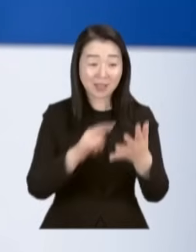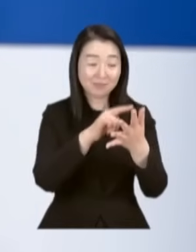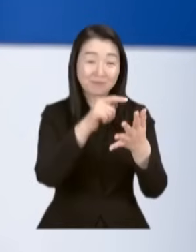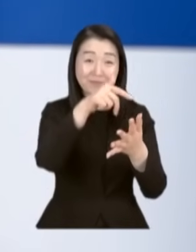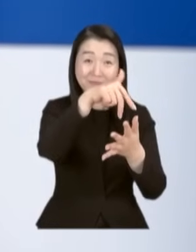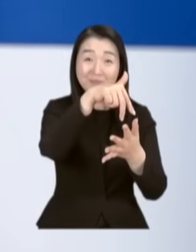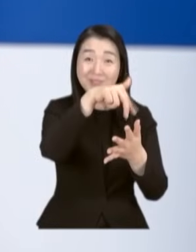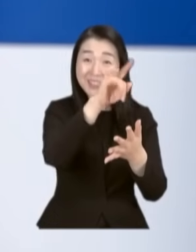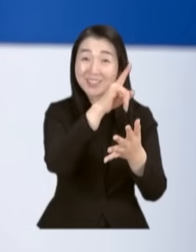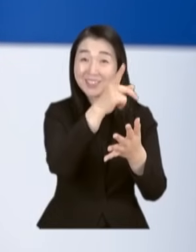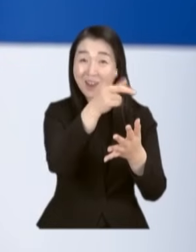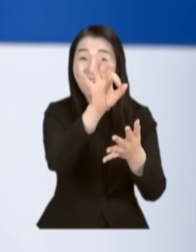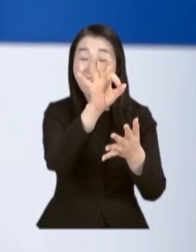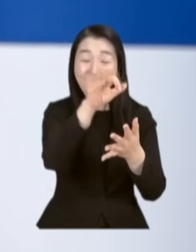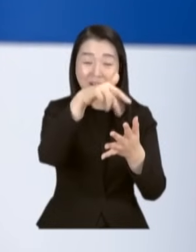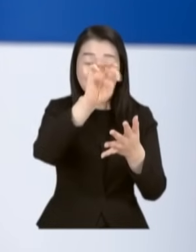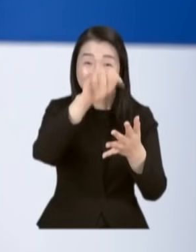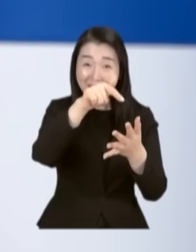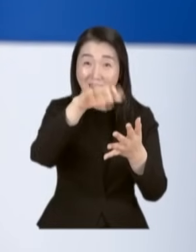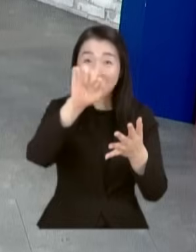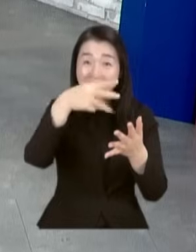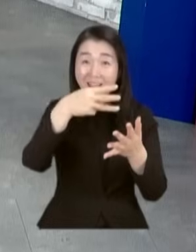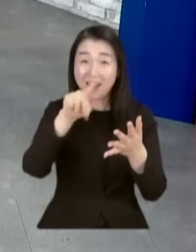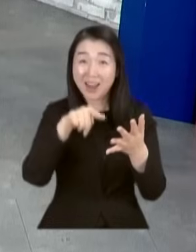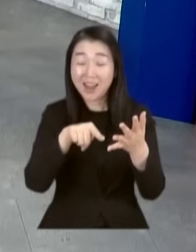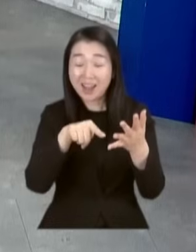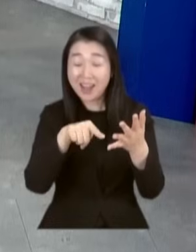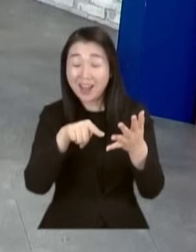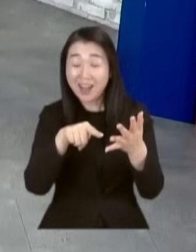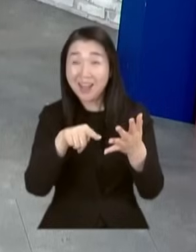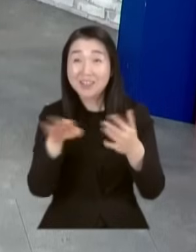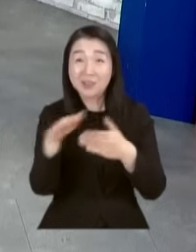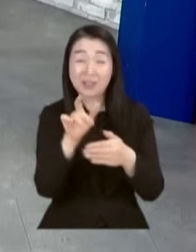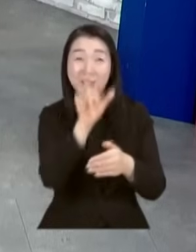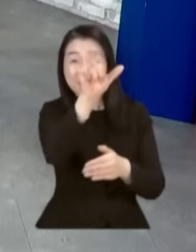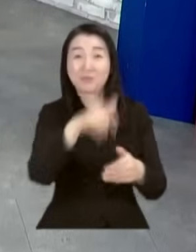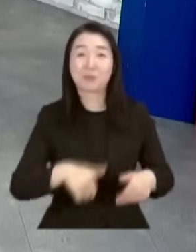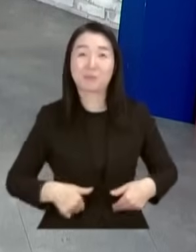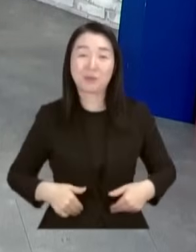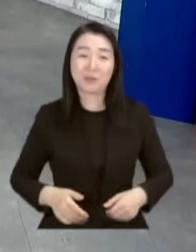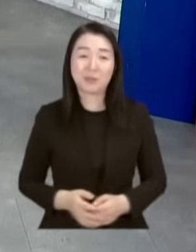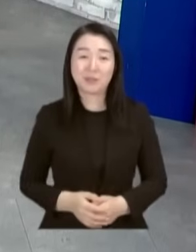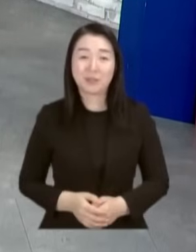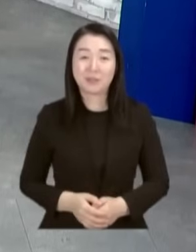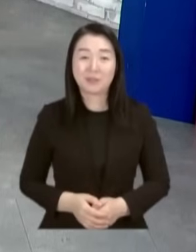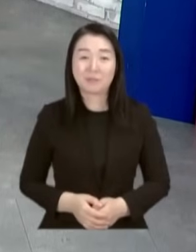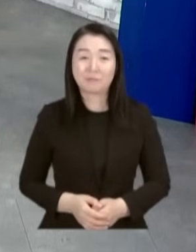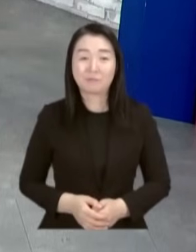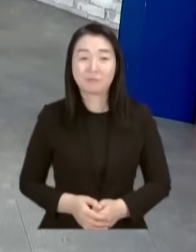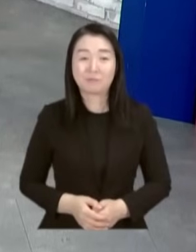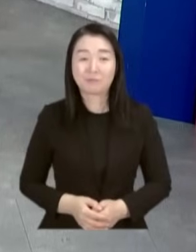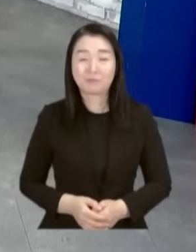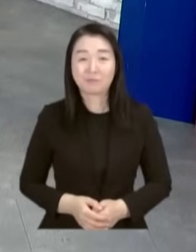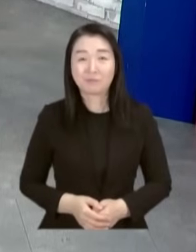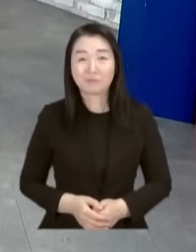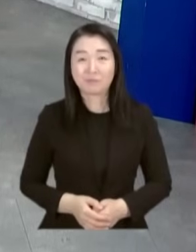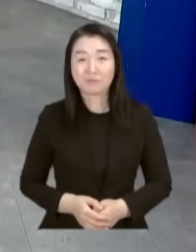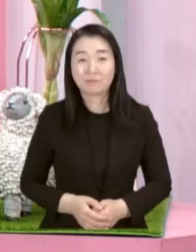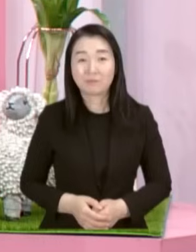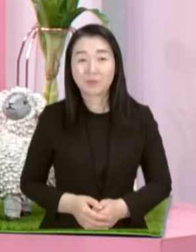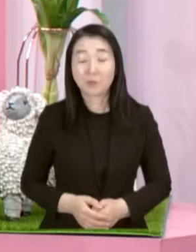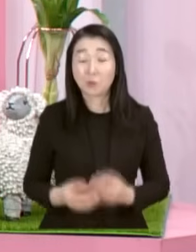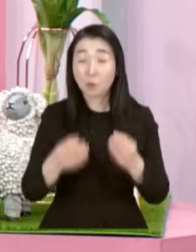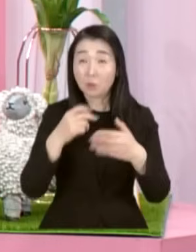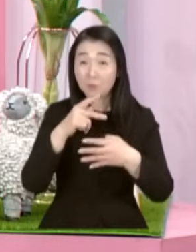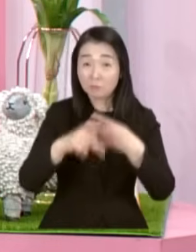붙여놓고. 아니 근데 우리 목사님께서 CTS와 귀한 동역을 또 새롭게 시작을 하시네요. 새 프로그램을. 아, 예.